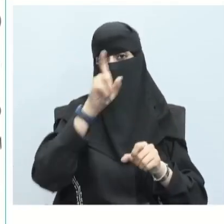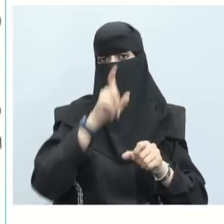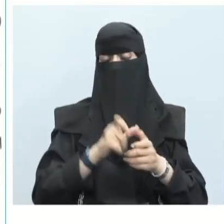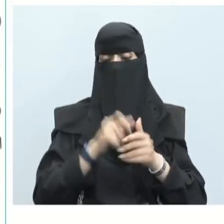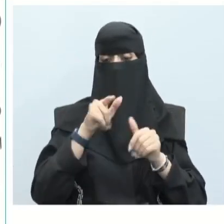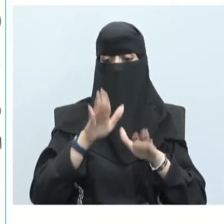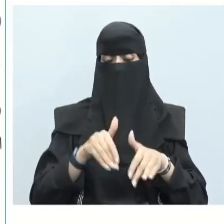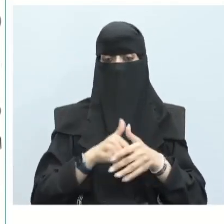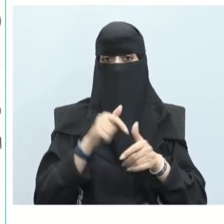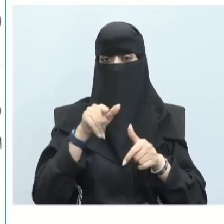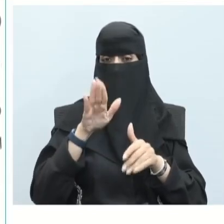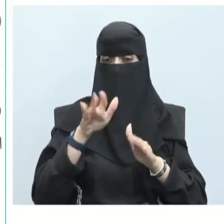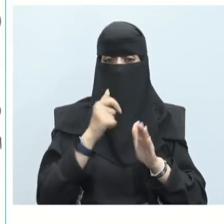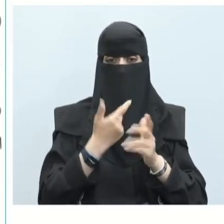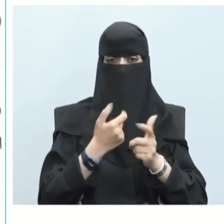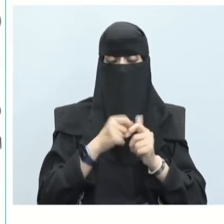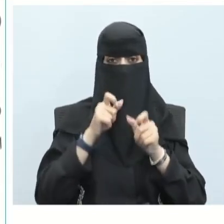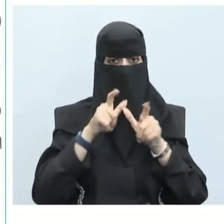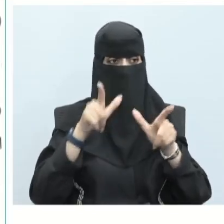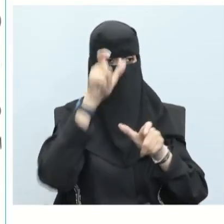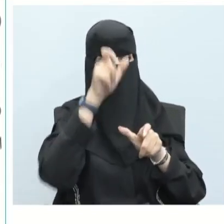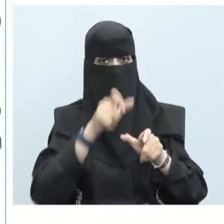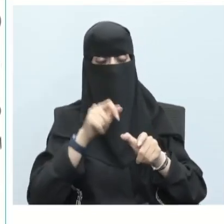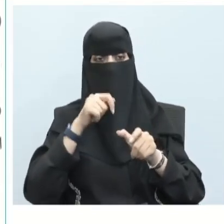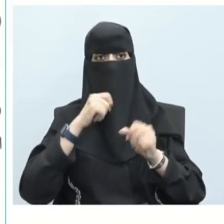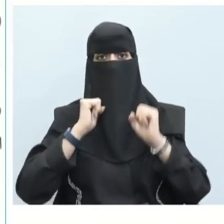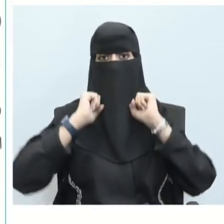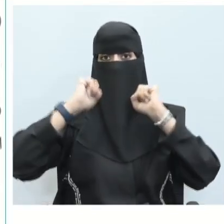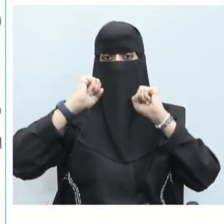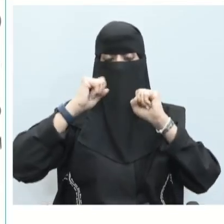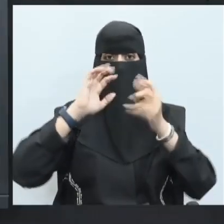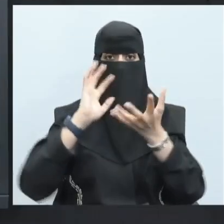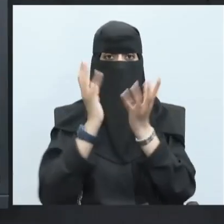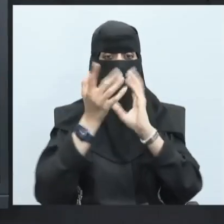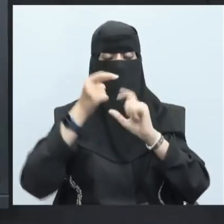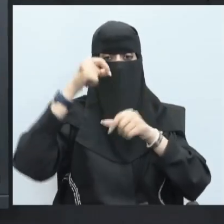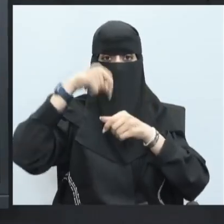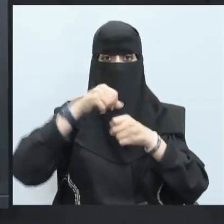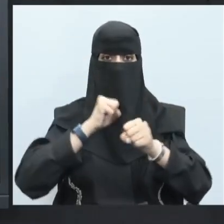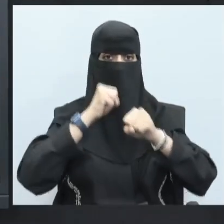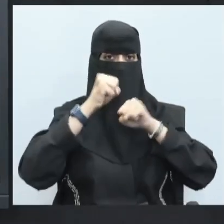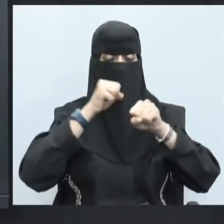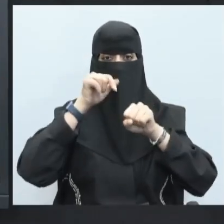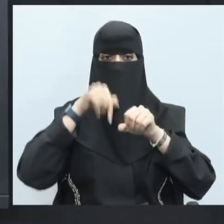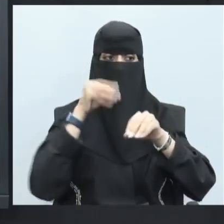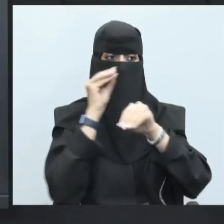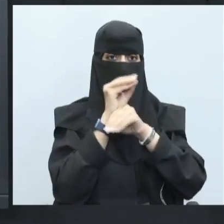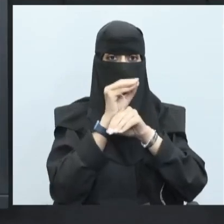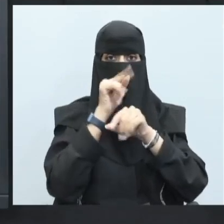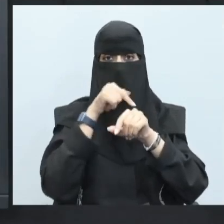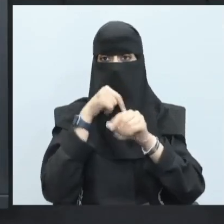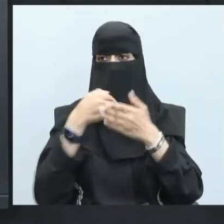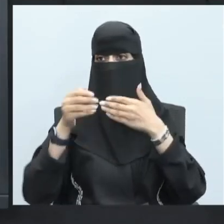لشرائه هذا الشخص مشهور هو بطل العالم في الملاكمه ولكن ينصح بشيء غير